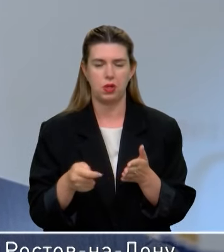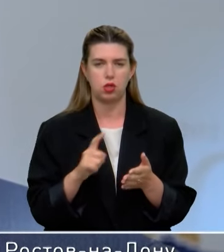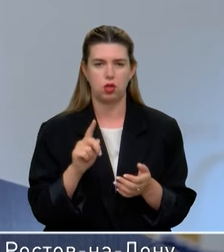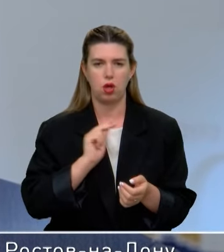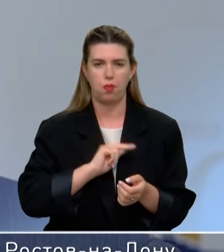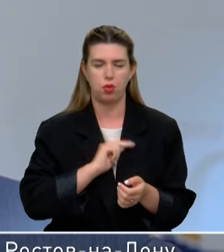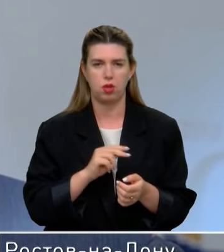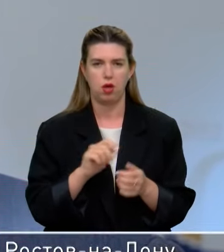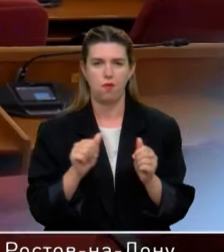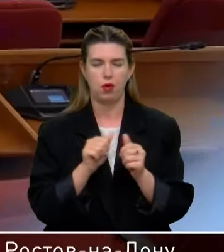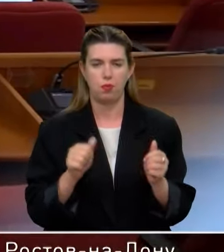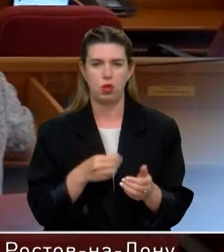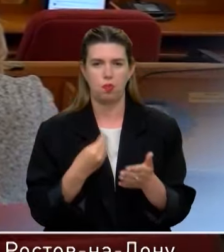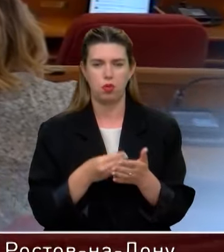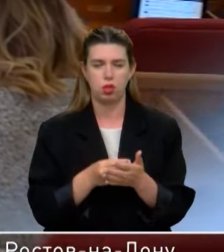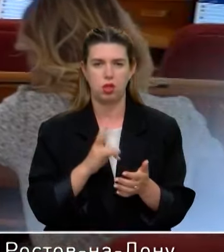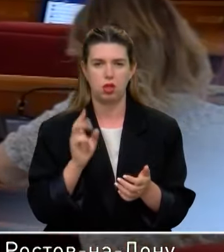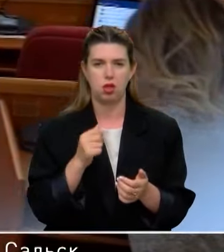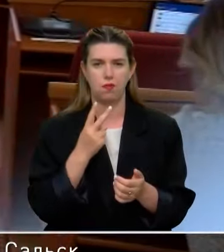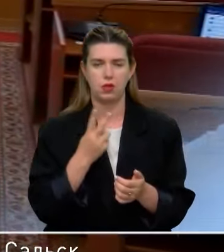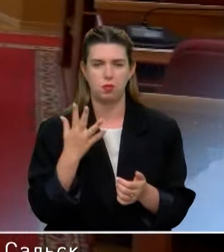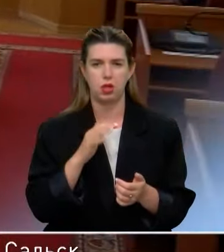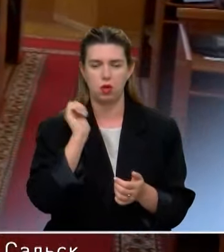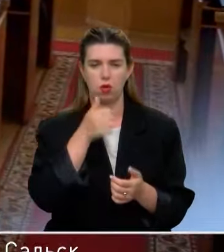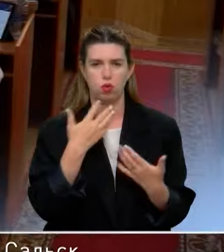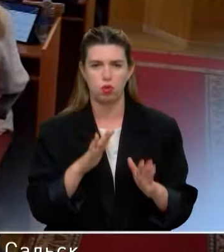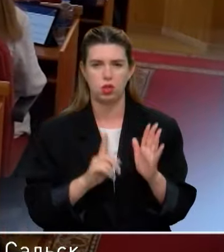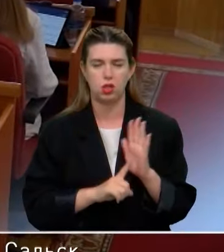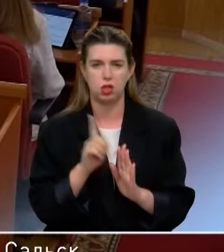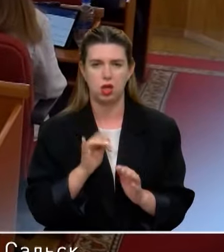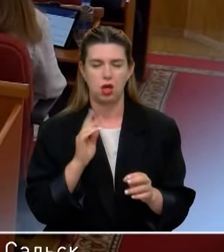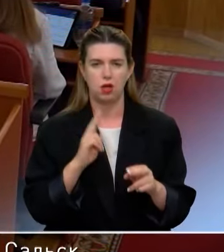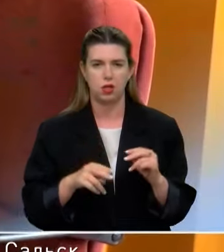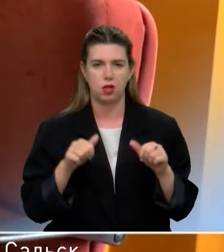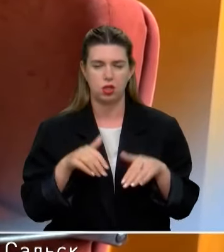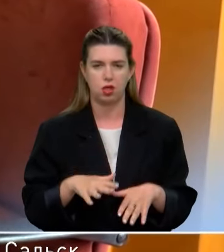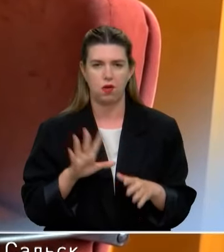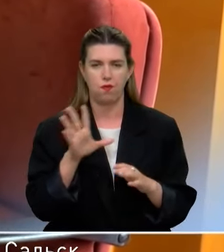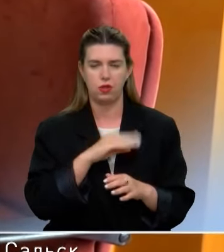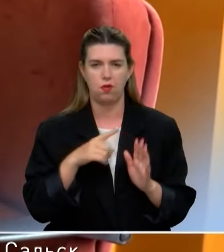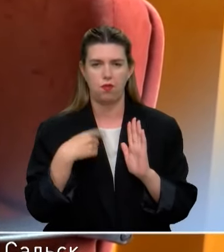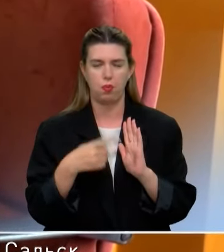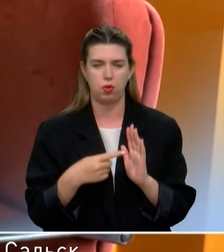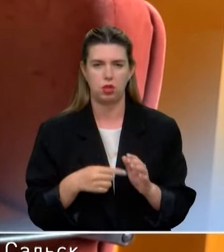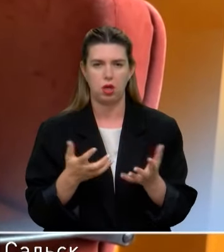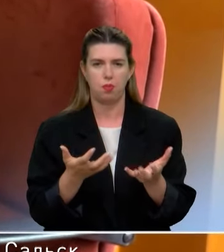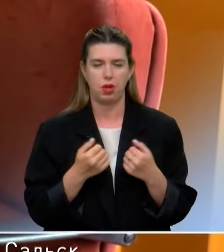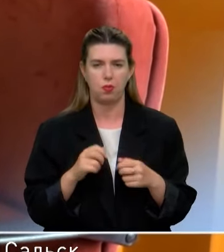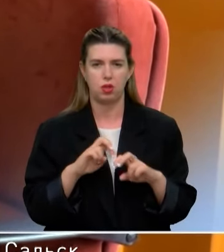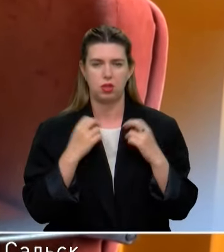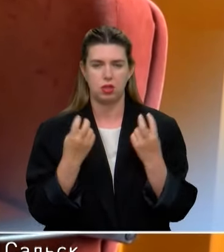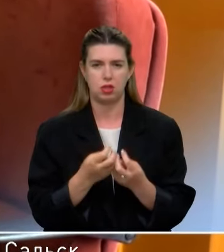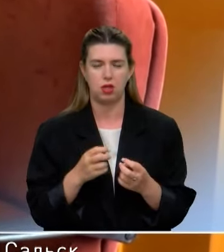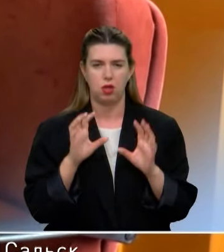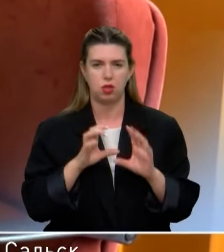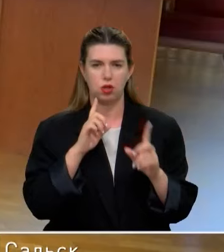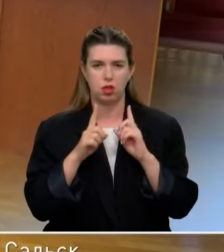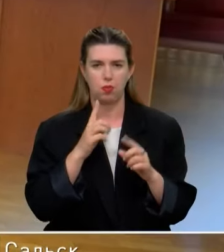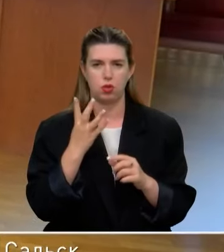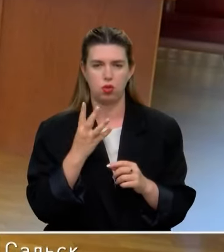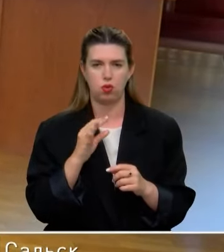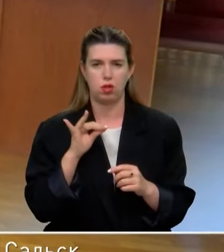что работа по формированию бюджета на 2025 год уже началась окончательное решение по всем этим вопросам примут на заседание заксобрания